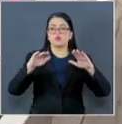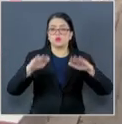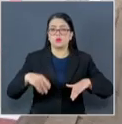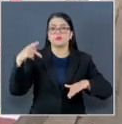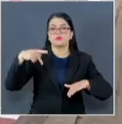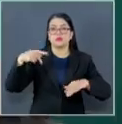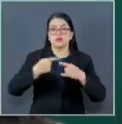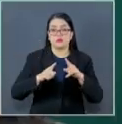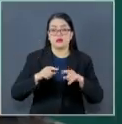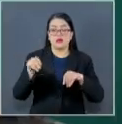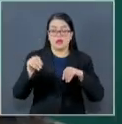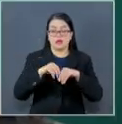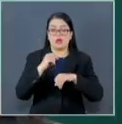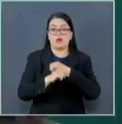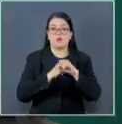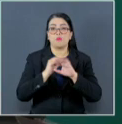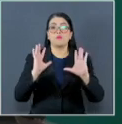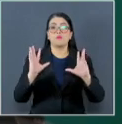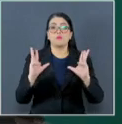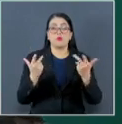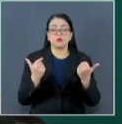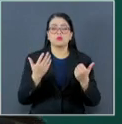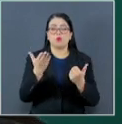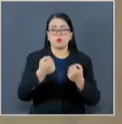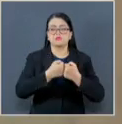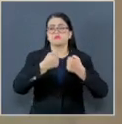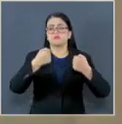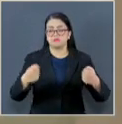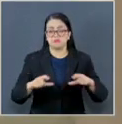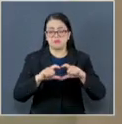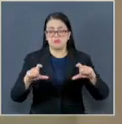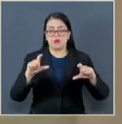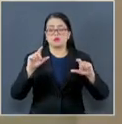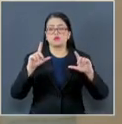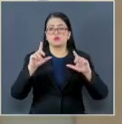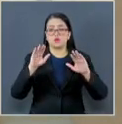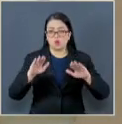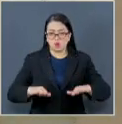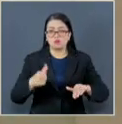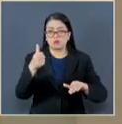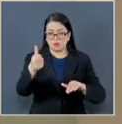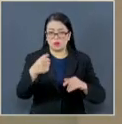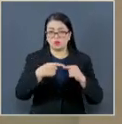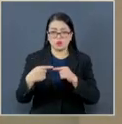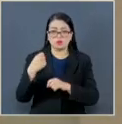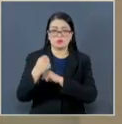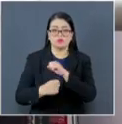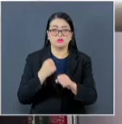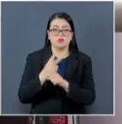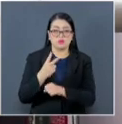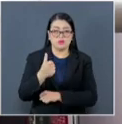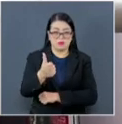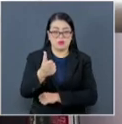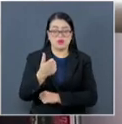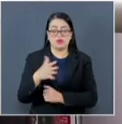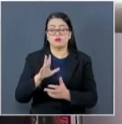ศษแต่มันคงจะหมดอายุแล้วอะค่ะก็เลยขอขยายเวลาให้บัตรส่วนลดเนี้ยใช้ได้ต่อไปอีก2ปีรว